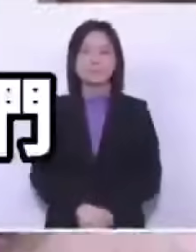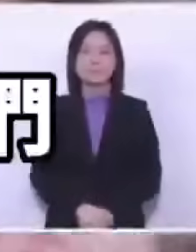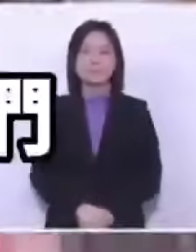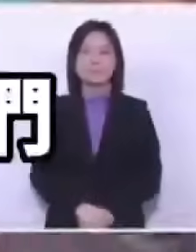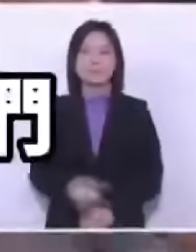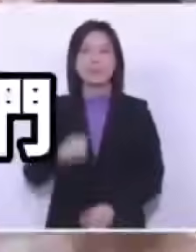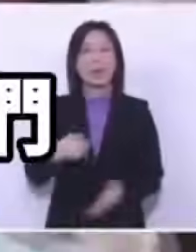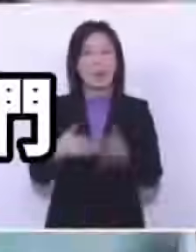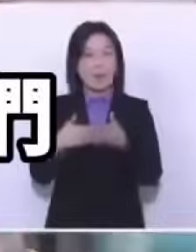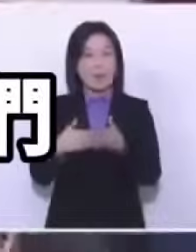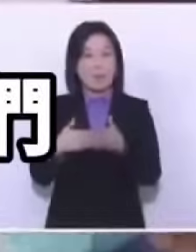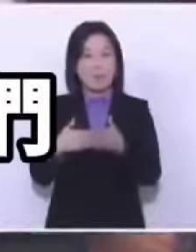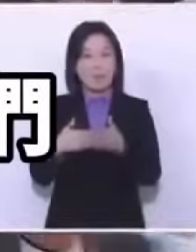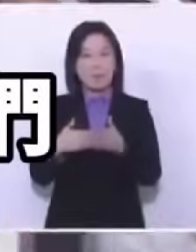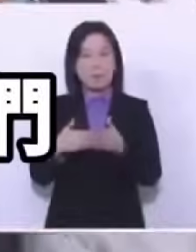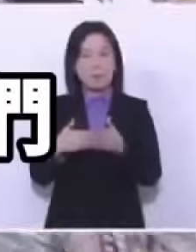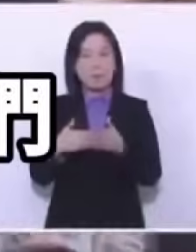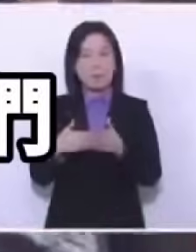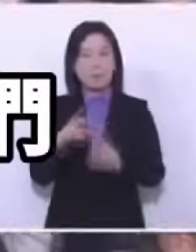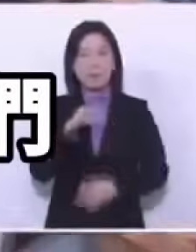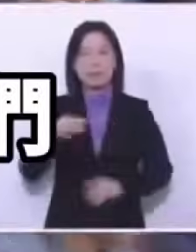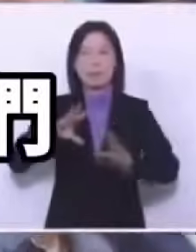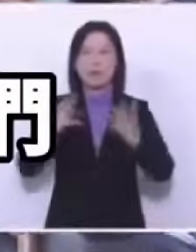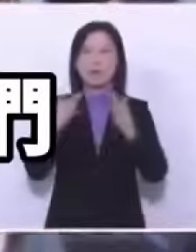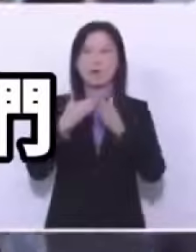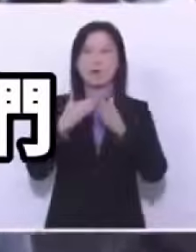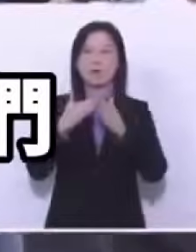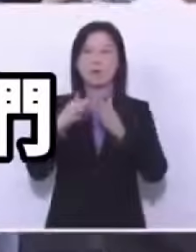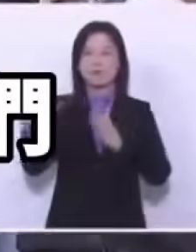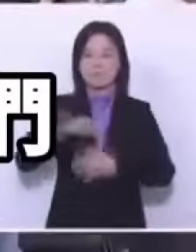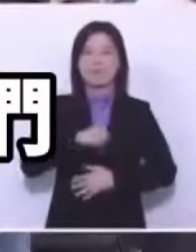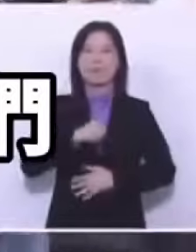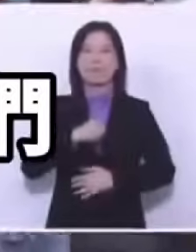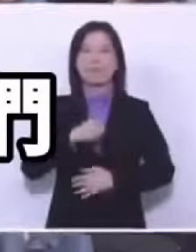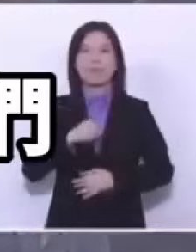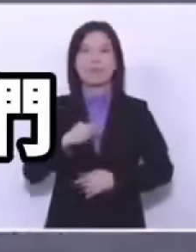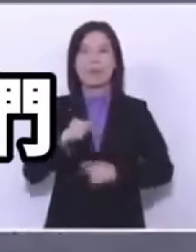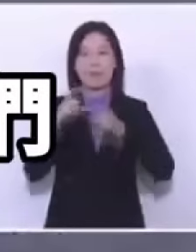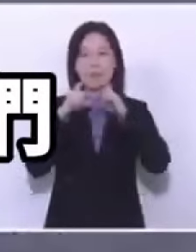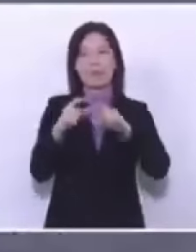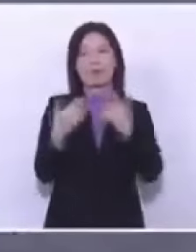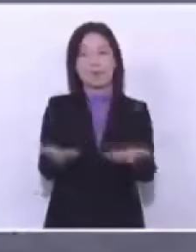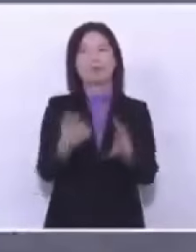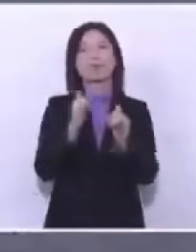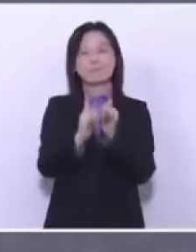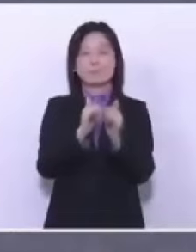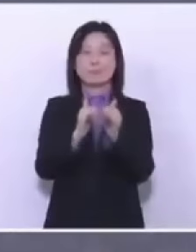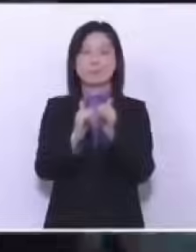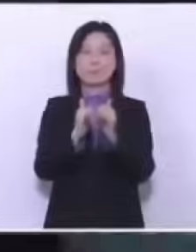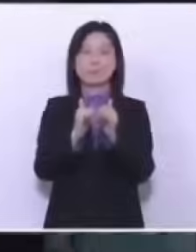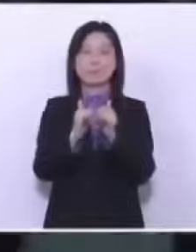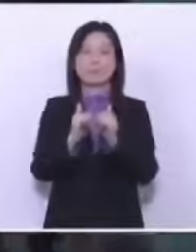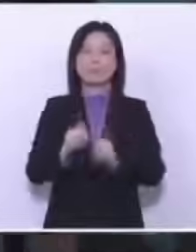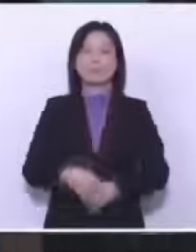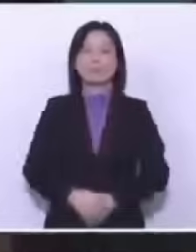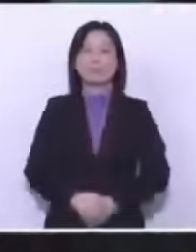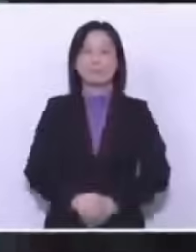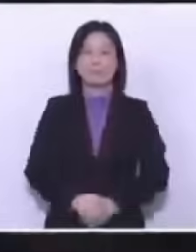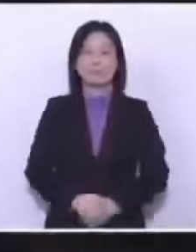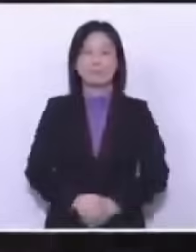我要把国家赢回来，再交还给你们。